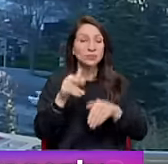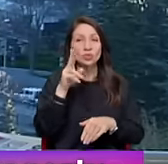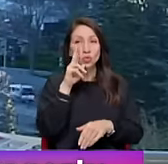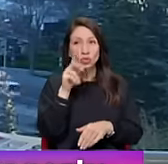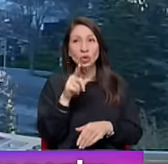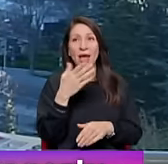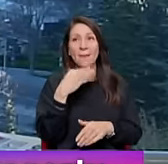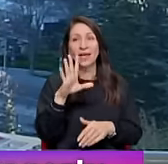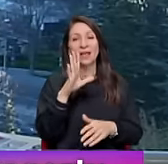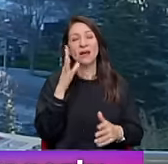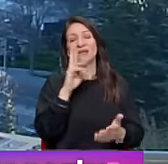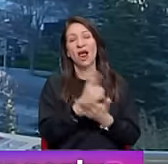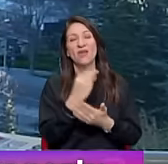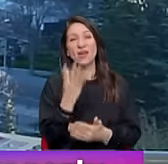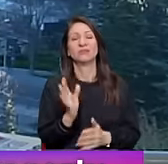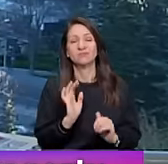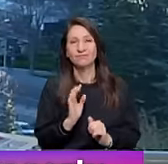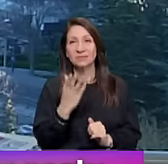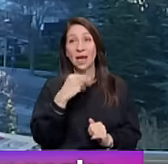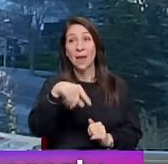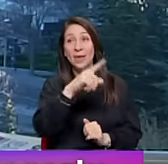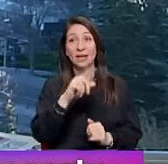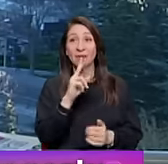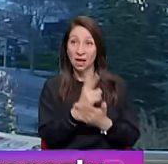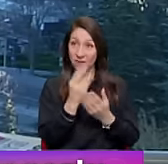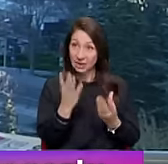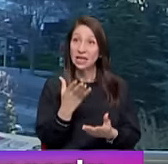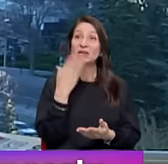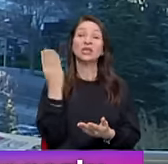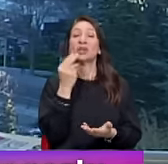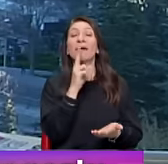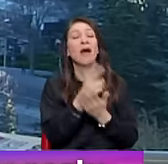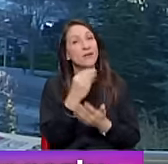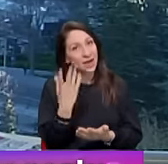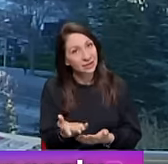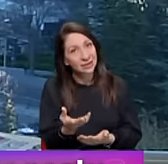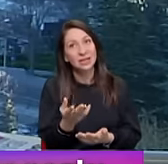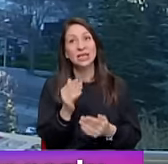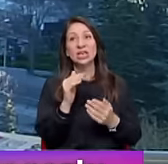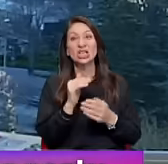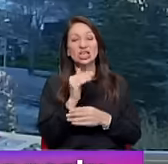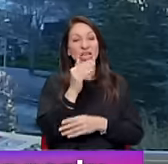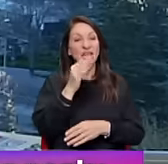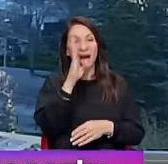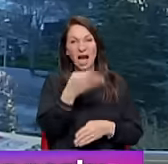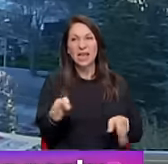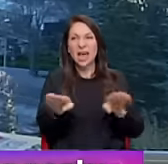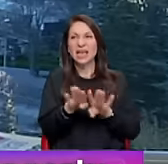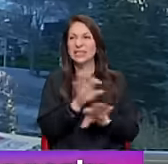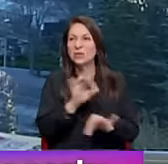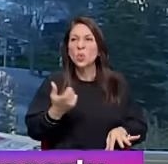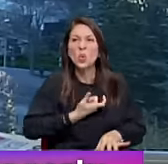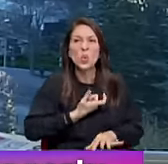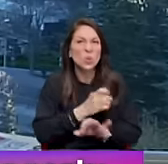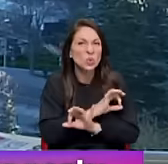sonucunu emekliler belirledi. Emekliler belirledi. Gençler belirledi. Yaşanan adaletsizlik,